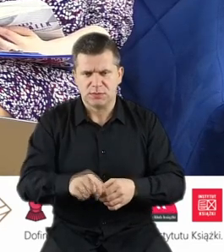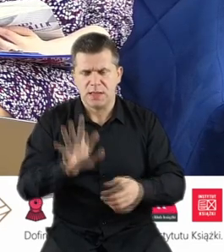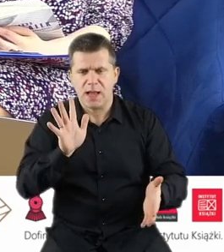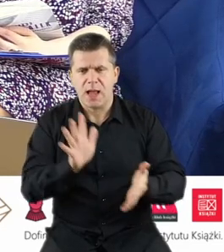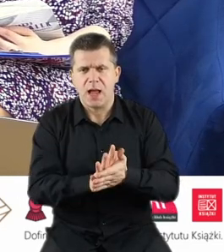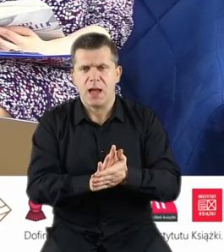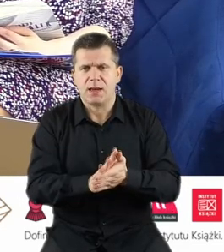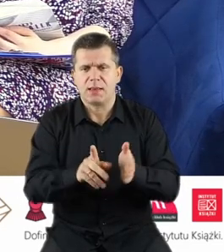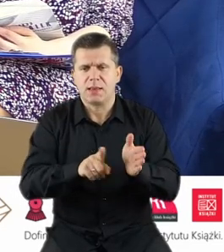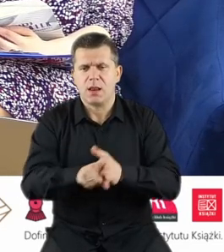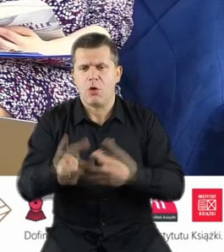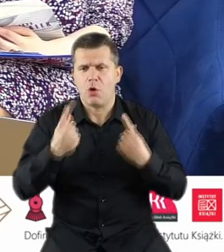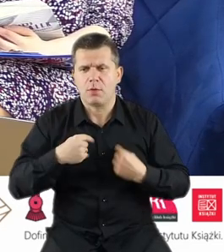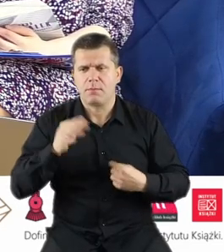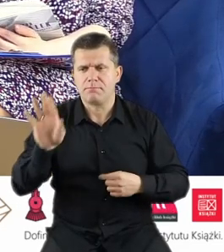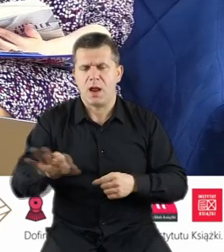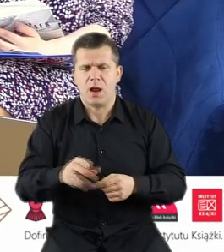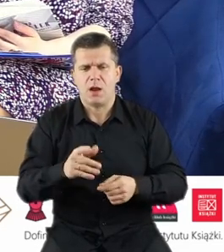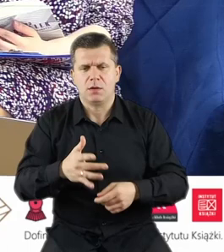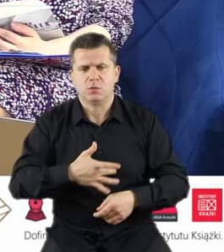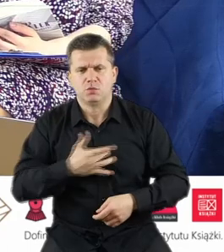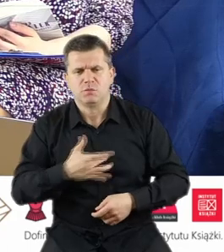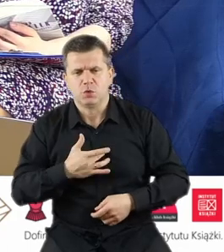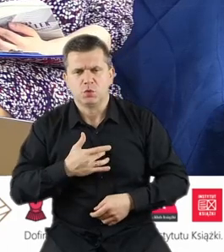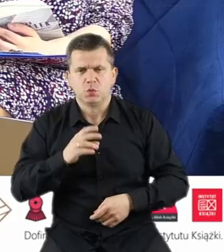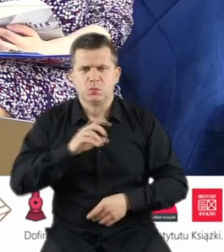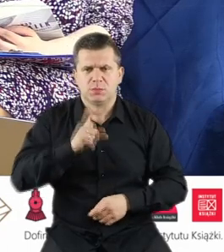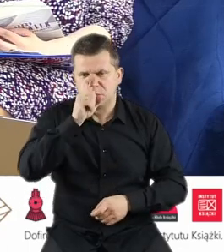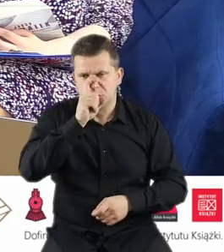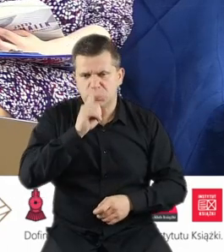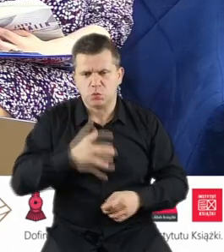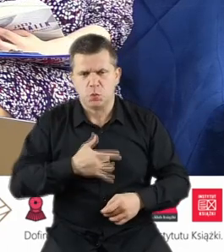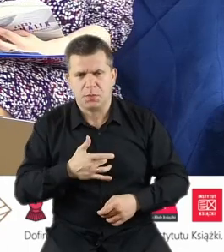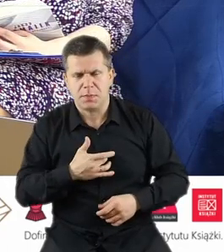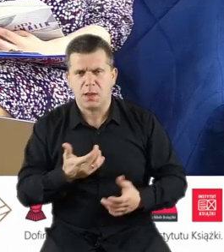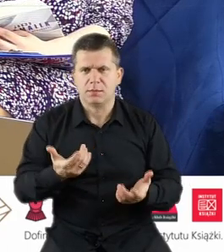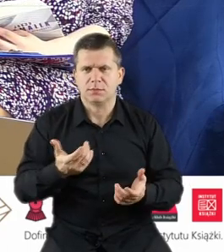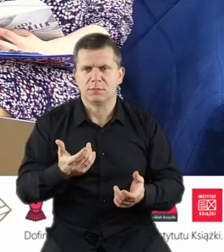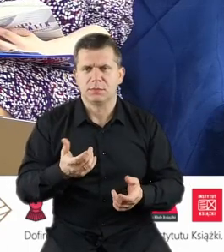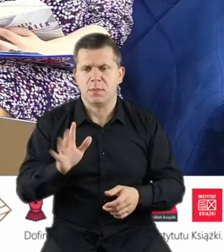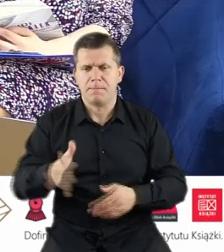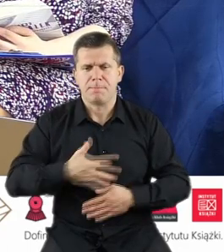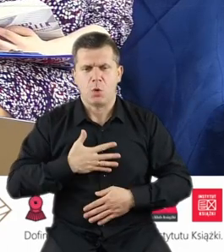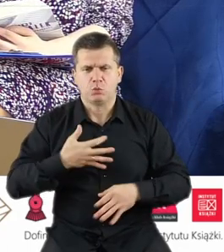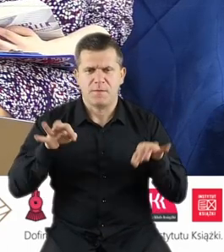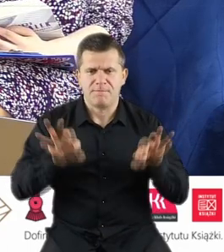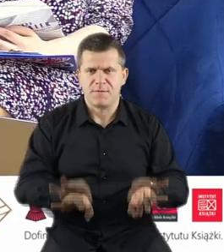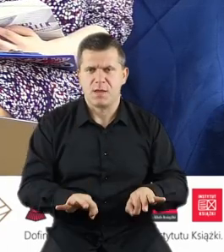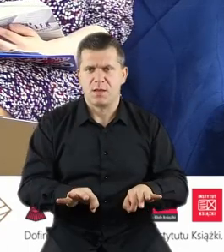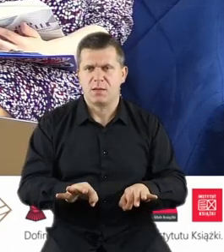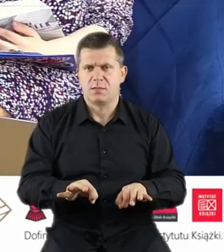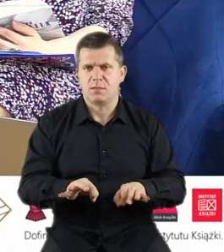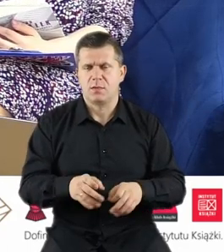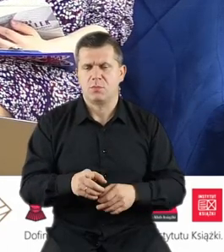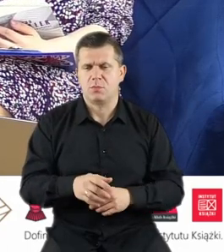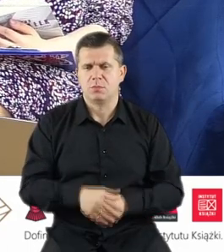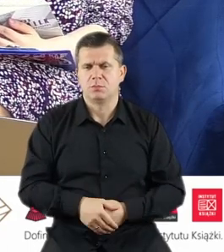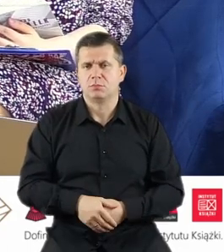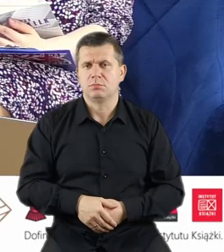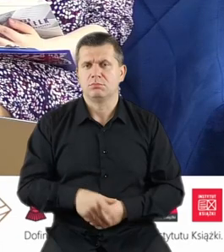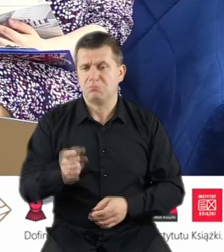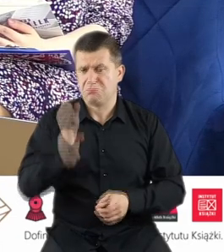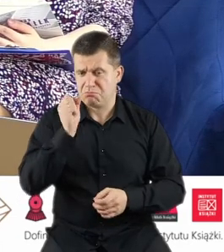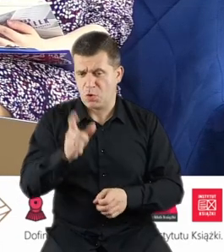charakterystyczne dla osób nękanych wyrzutami sumienia. Nie chodzi rzecz jasna o dosłownie wyrażone poczucie winy, to jest znacznie subtelniejsze. Częściej pojawiają